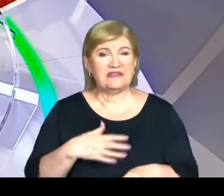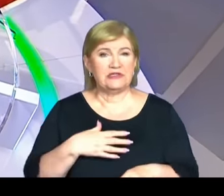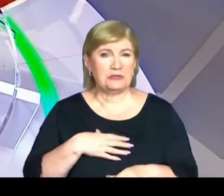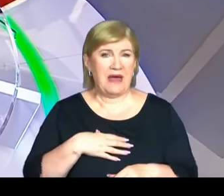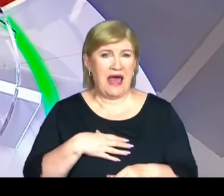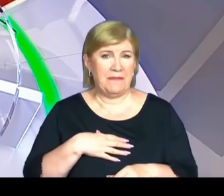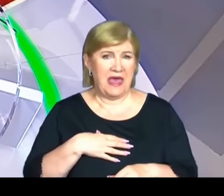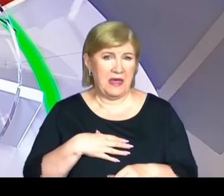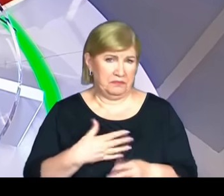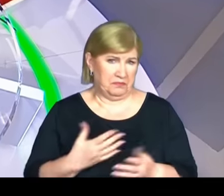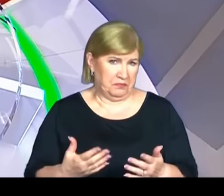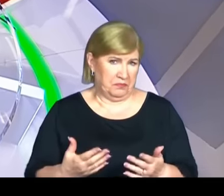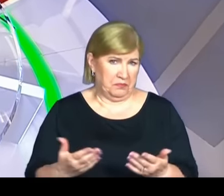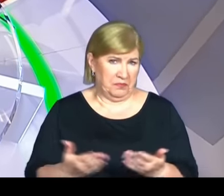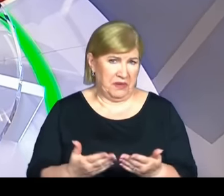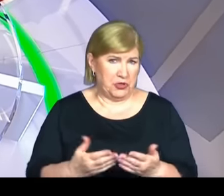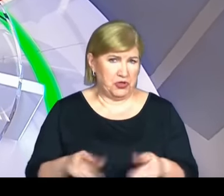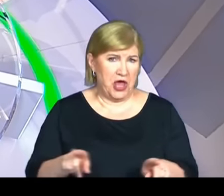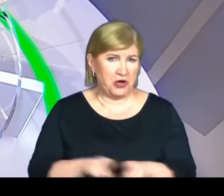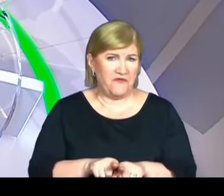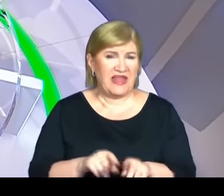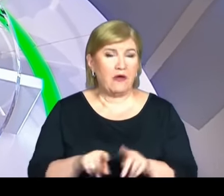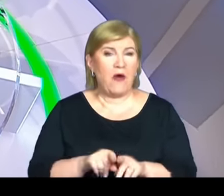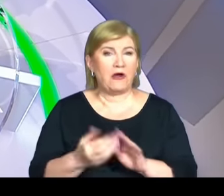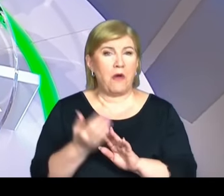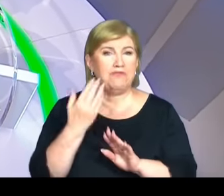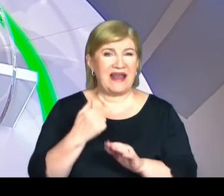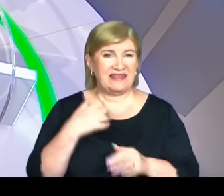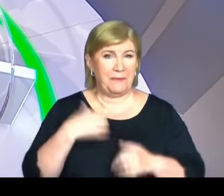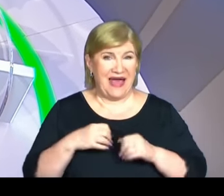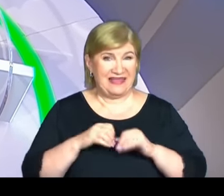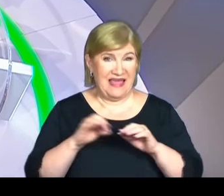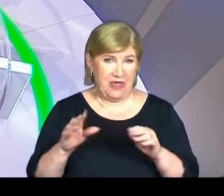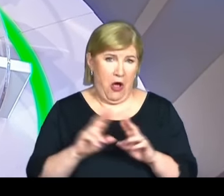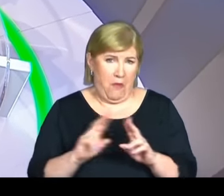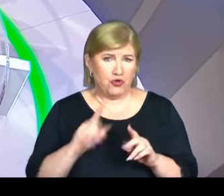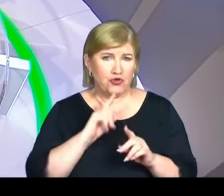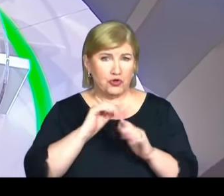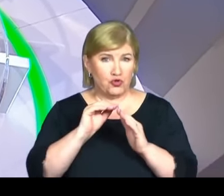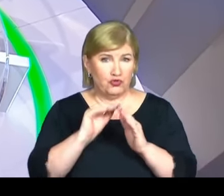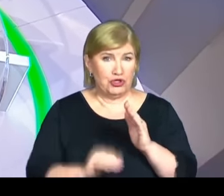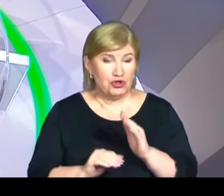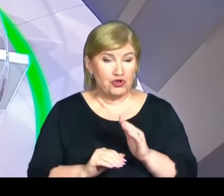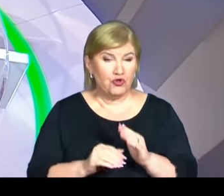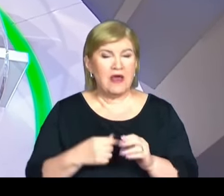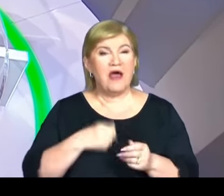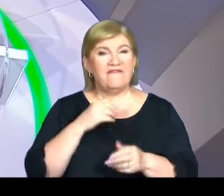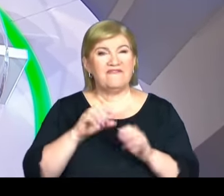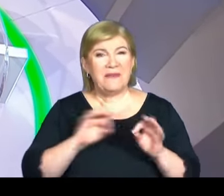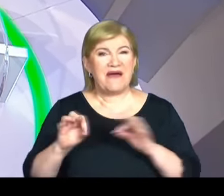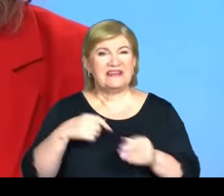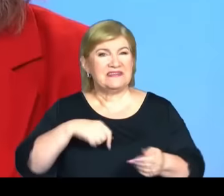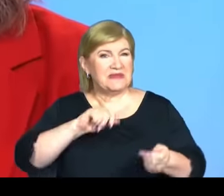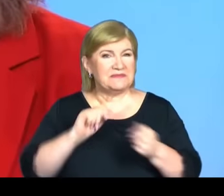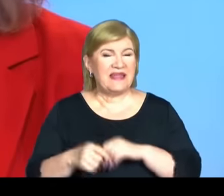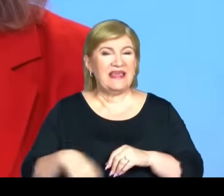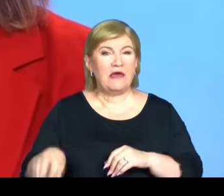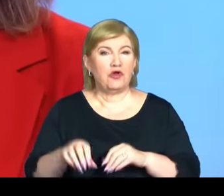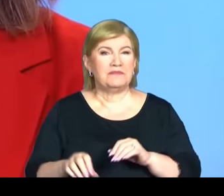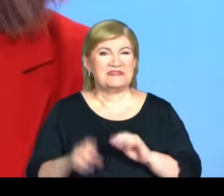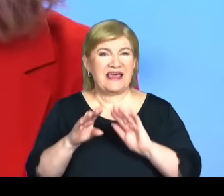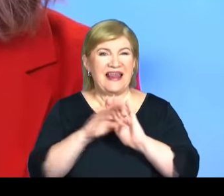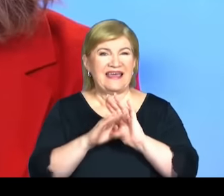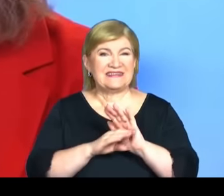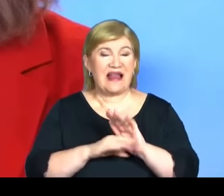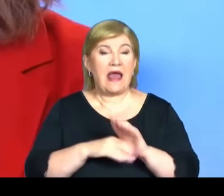prakticky rovnakú ako pred pandémiou, ak nie nižšiu. Aj to, že sme vybavili zmenu európskej legislatívy tak, že sme mohli použiť eurofondy